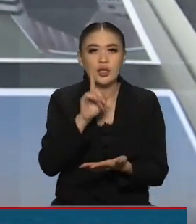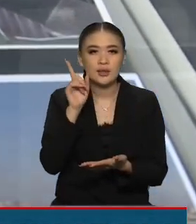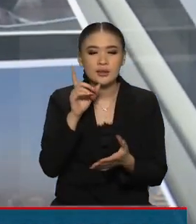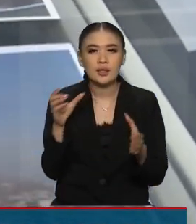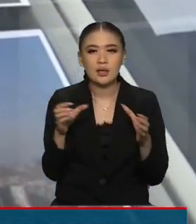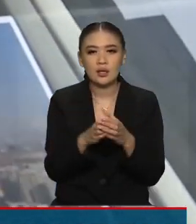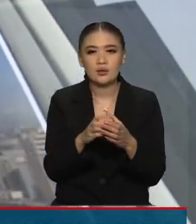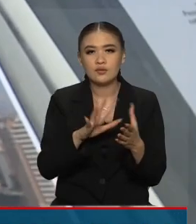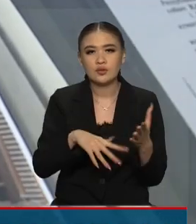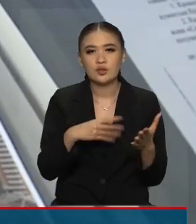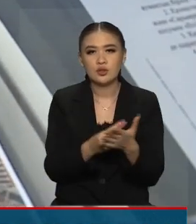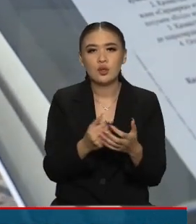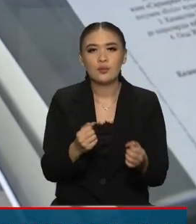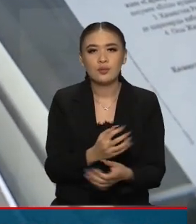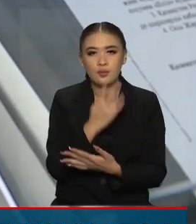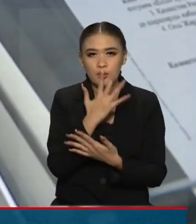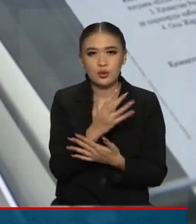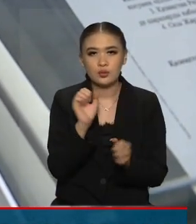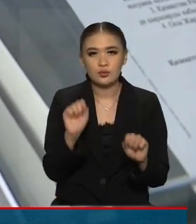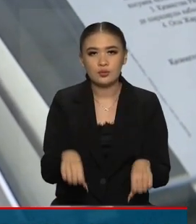да тансалады.